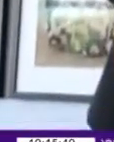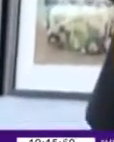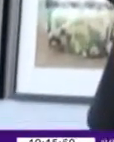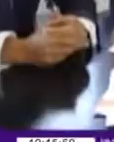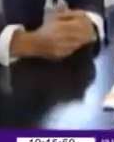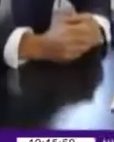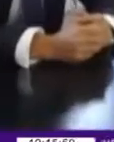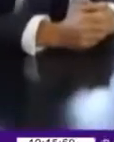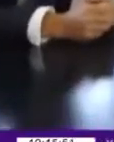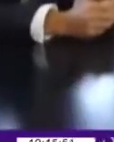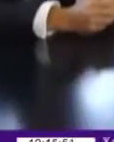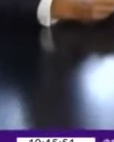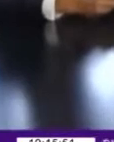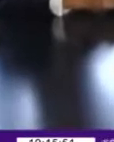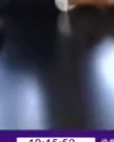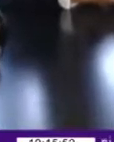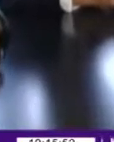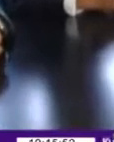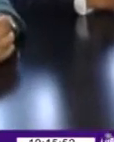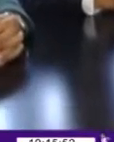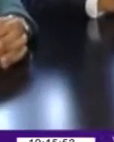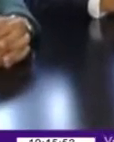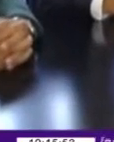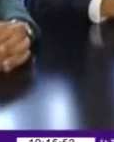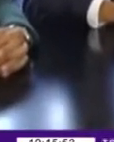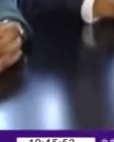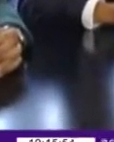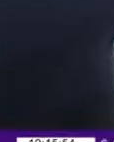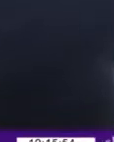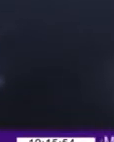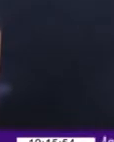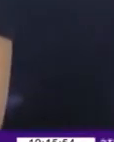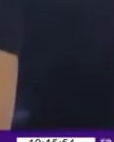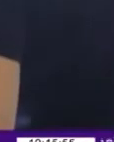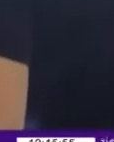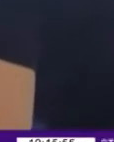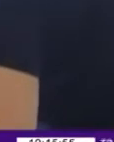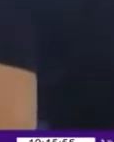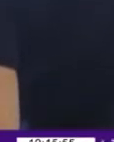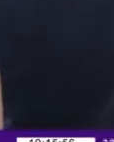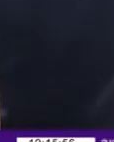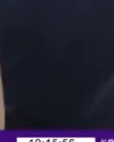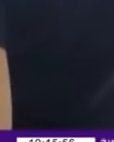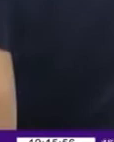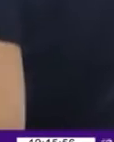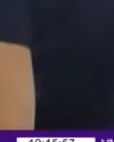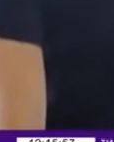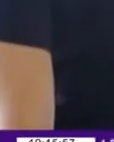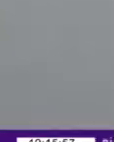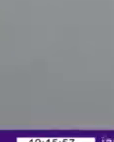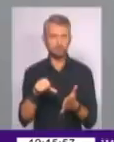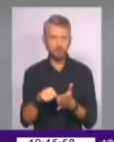Українця червоно-жовті вже внесли до заявки команди на сезон під номером 9. Ярмоленко зможе дебютувати за Борусію